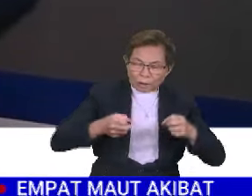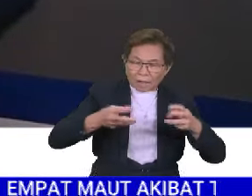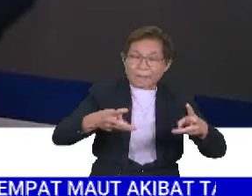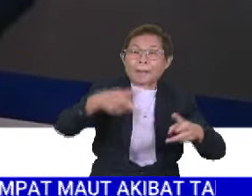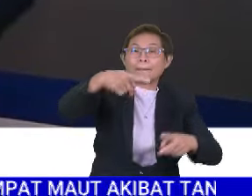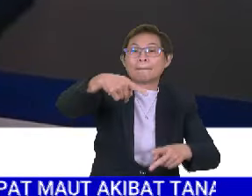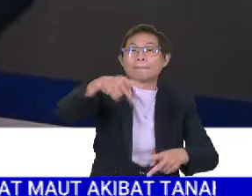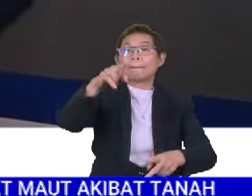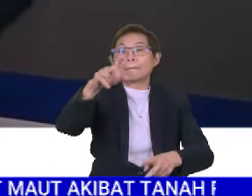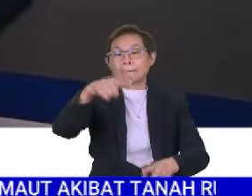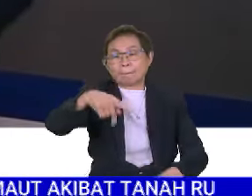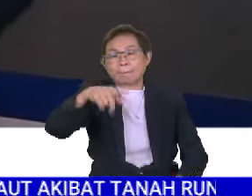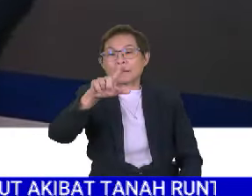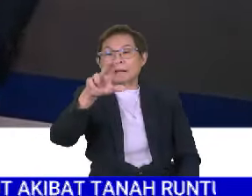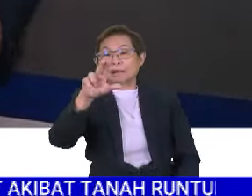Plus untuk